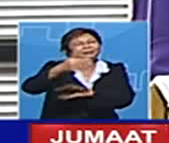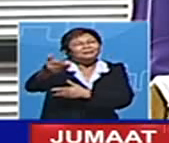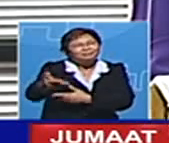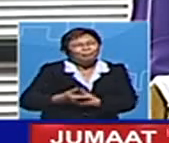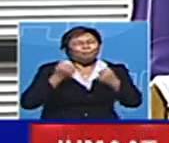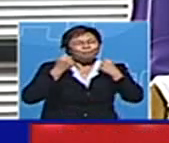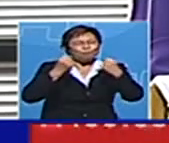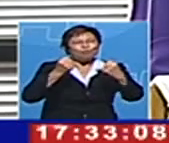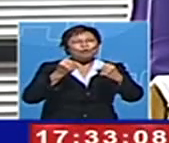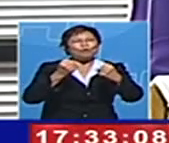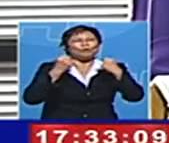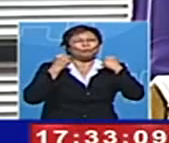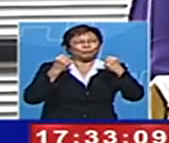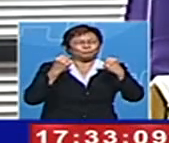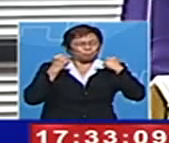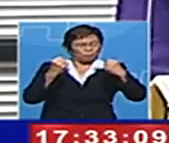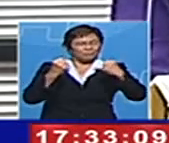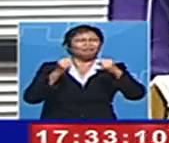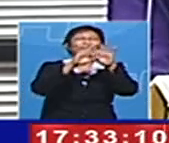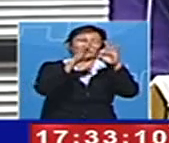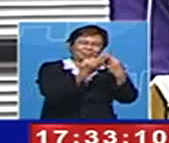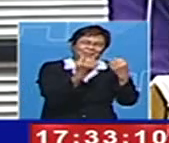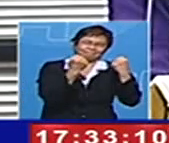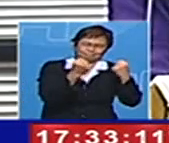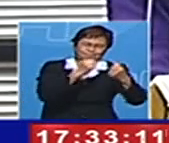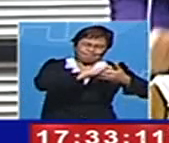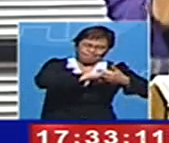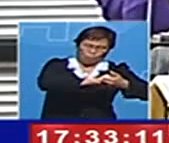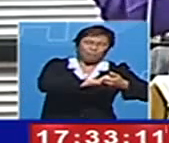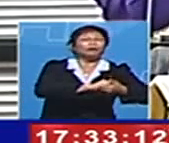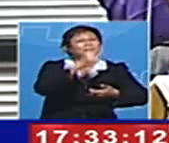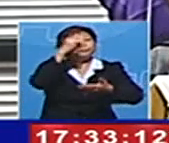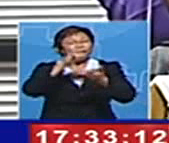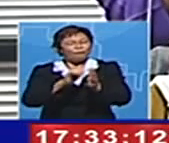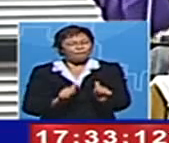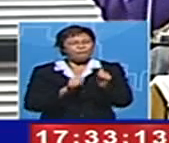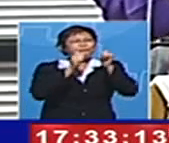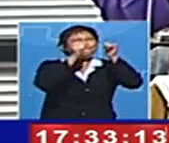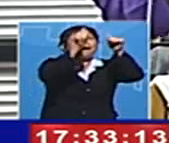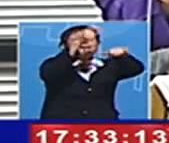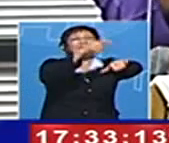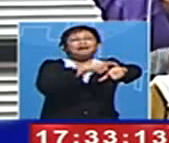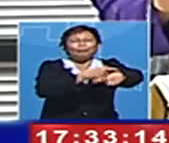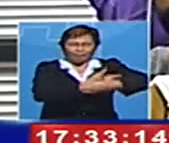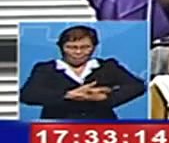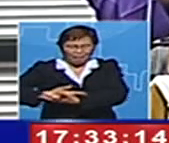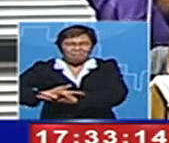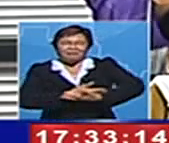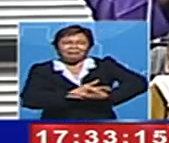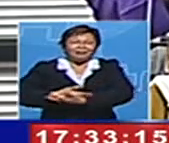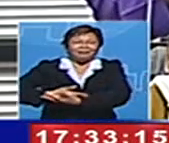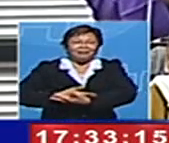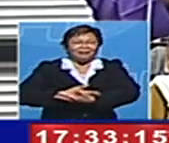pengukuhan institusi kekeluargaan sebangan itu buat julung kali anak-anak yang